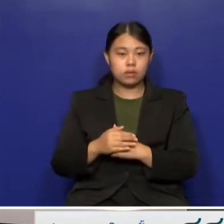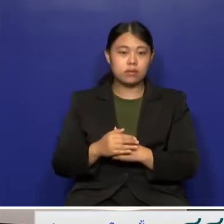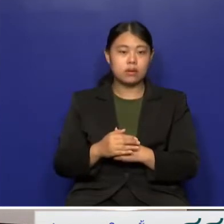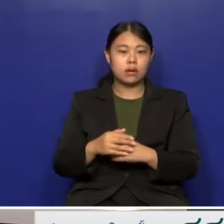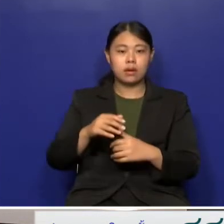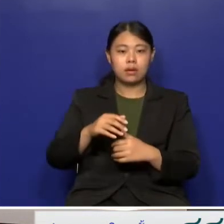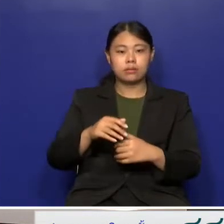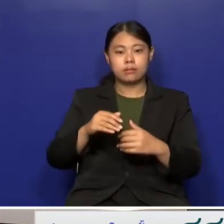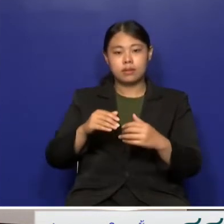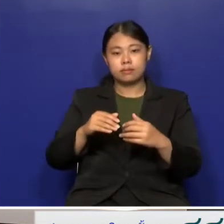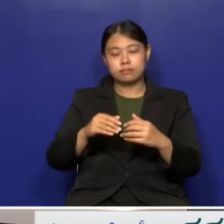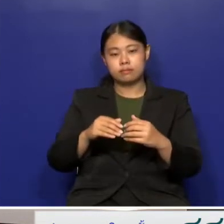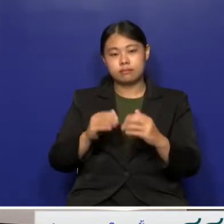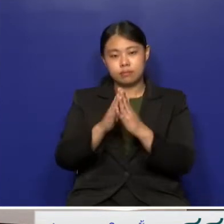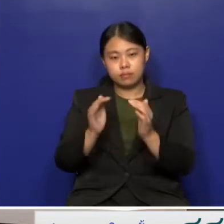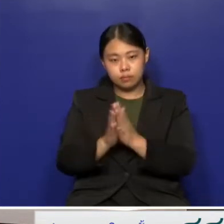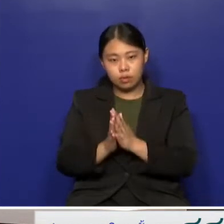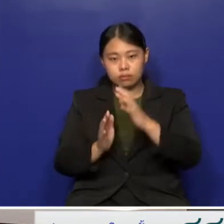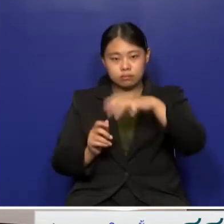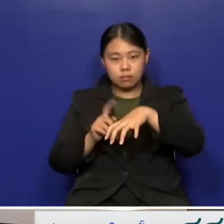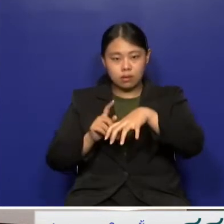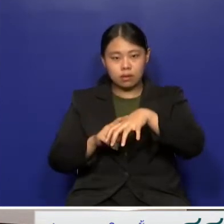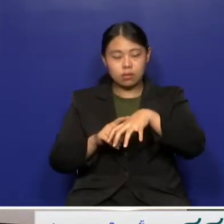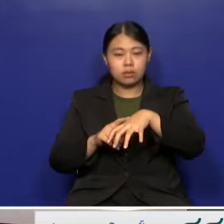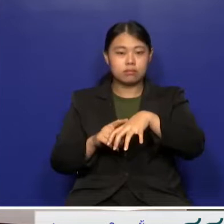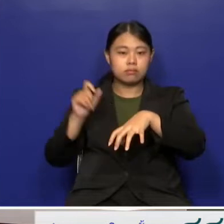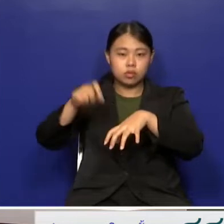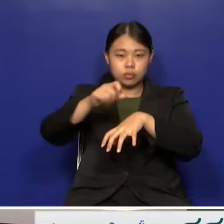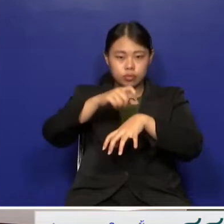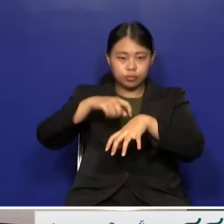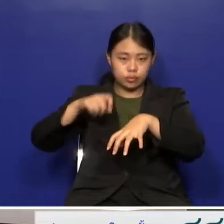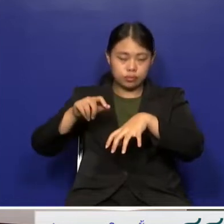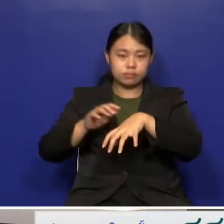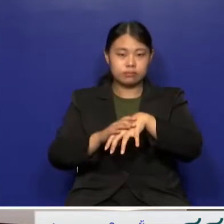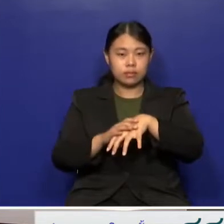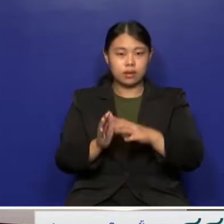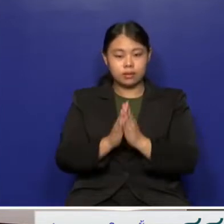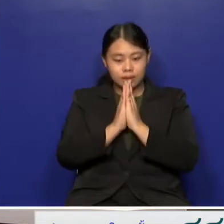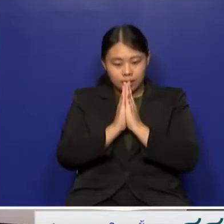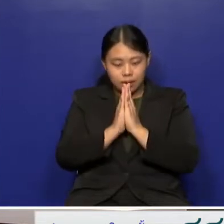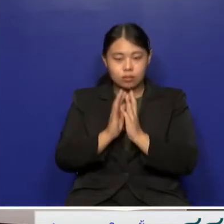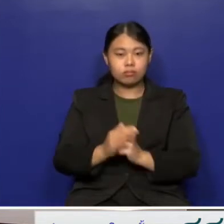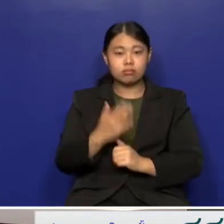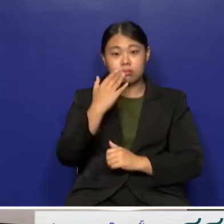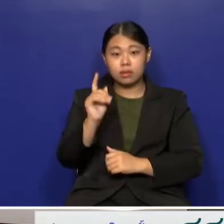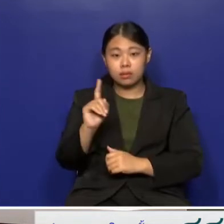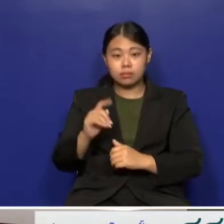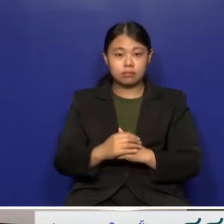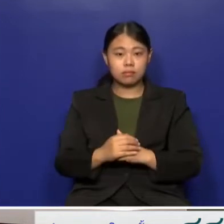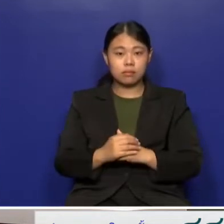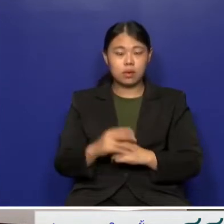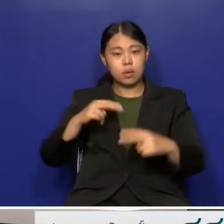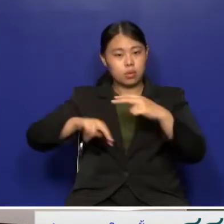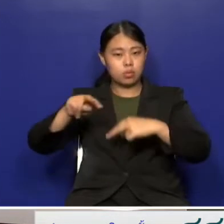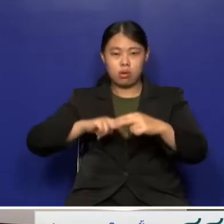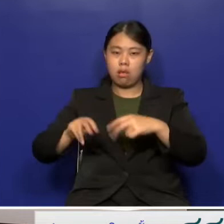ึ่งเป็นที่เขารพของประชาชน manager andอยางจะเปารชก จะเป็น